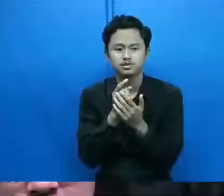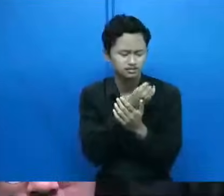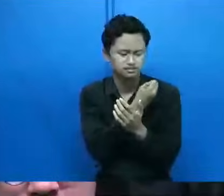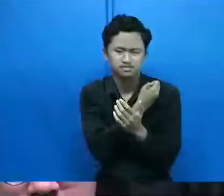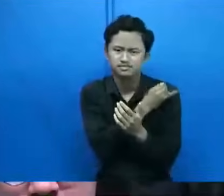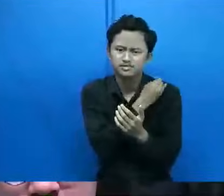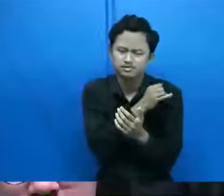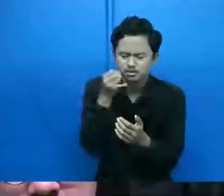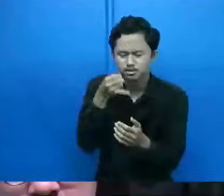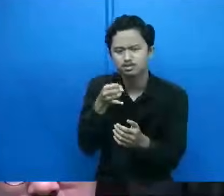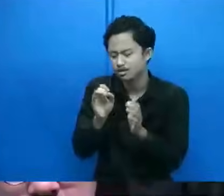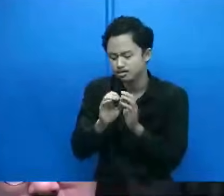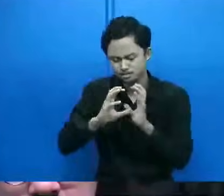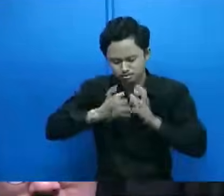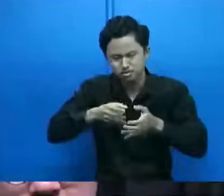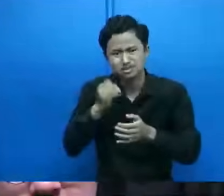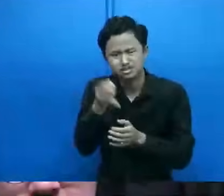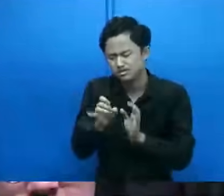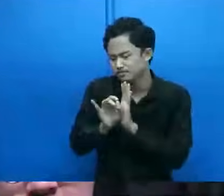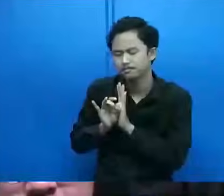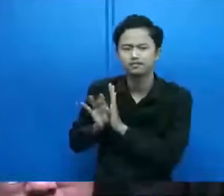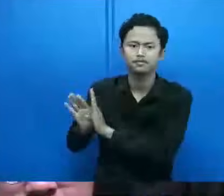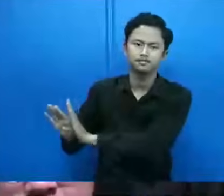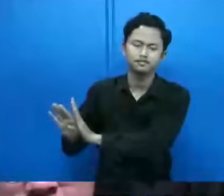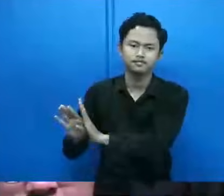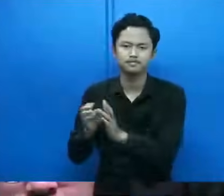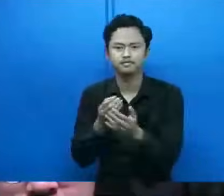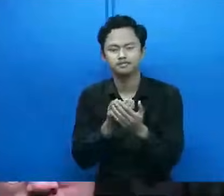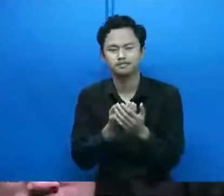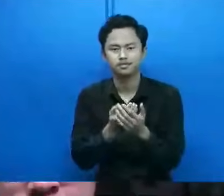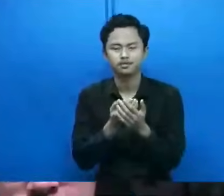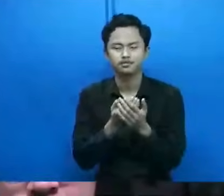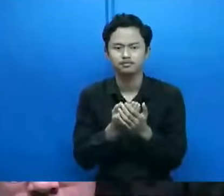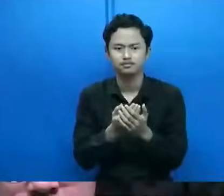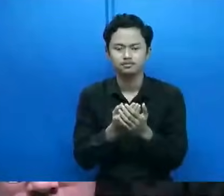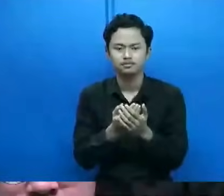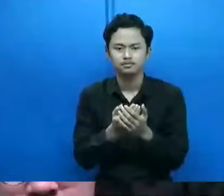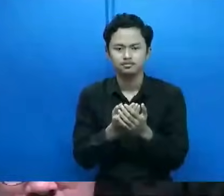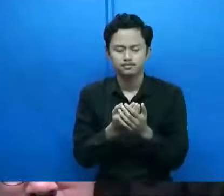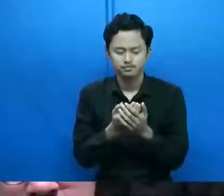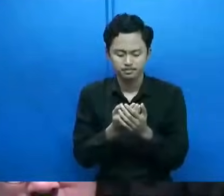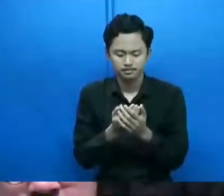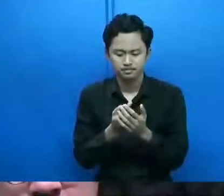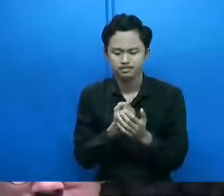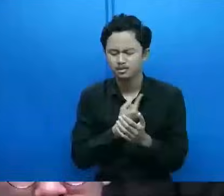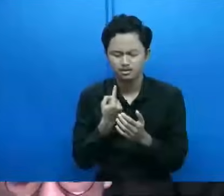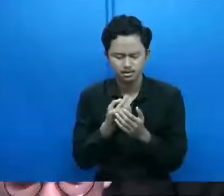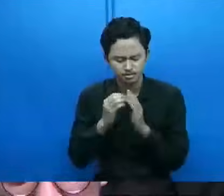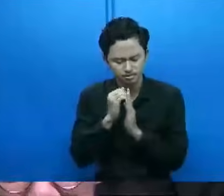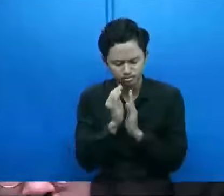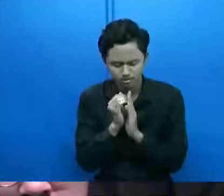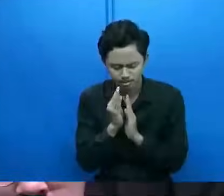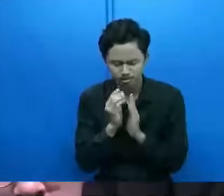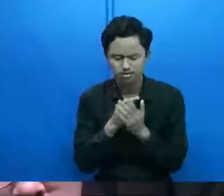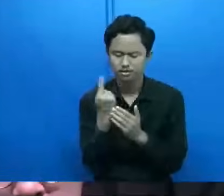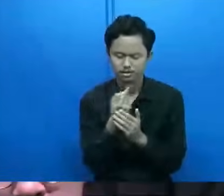mengundang murkamu di dunia ataupun di akhirat. Tubna ilaika ya Allah, tubna ilaika. Kami taubat. Kami